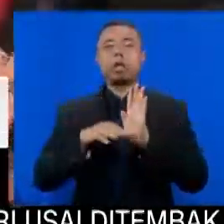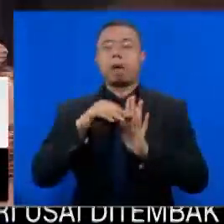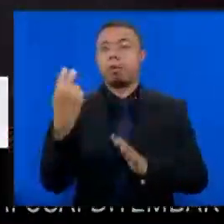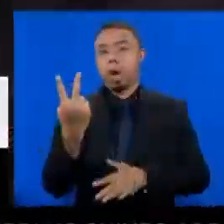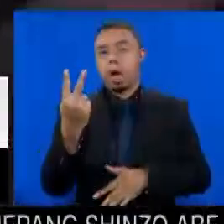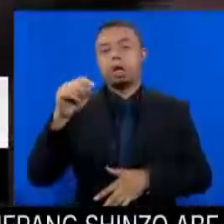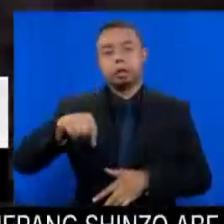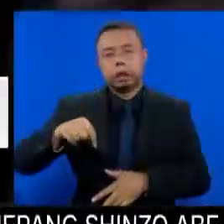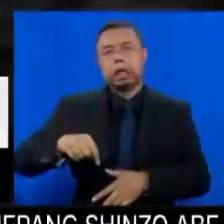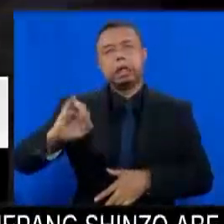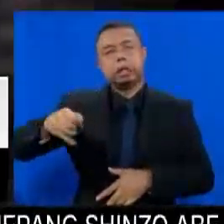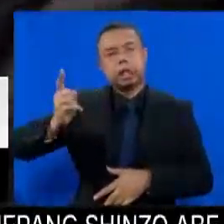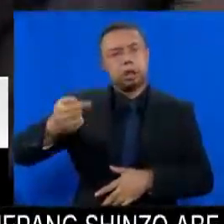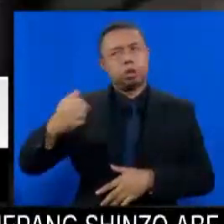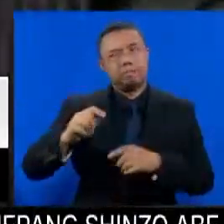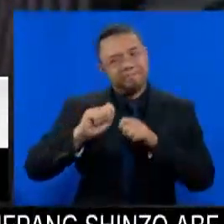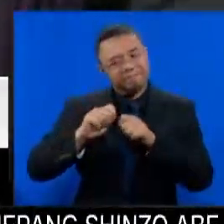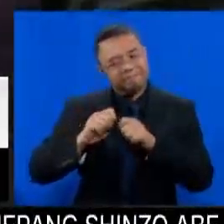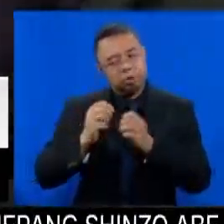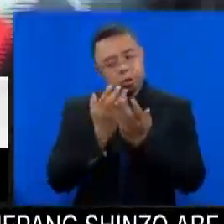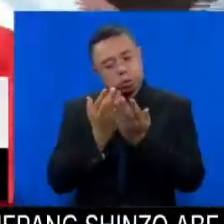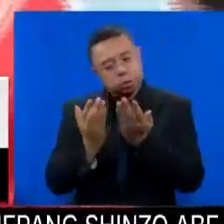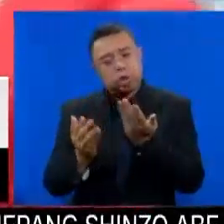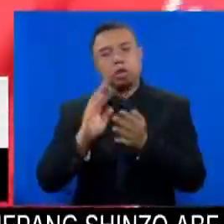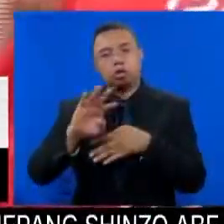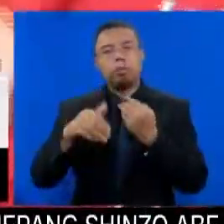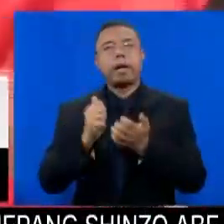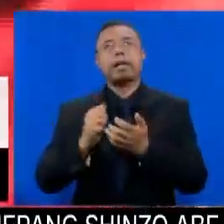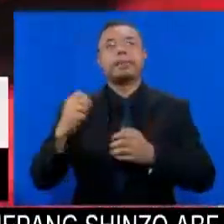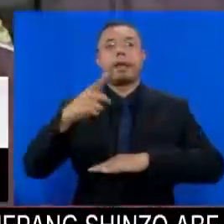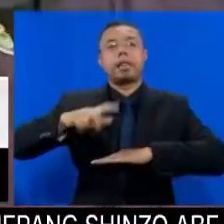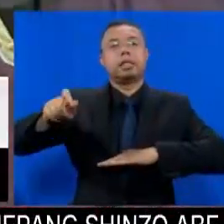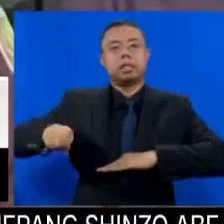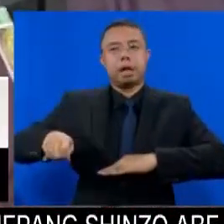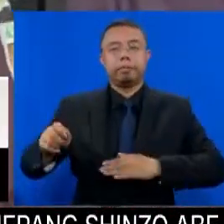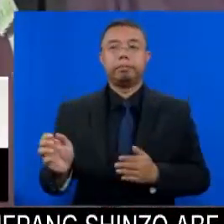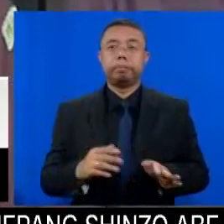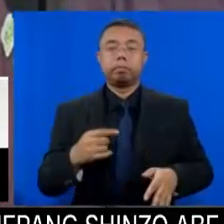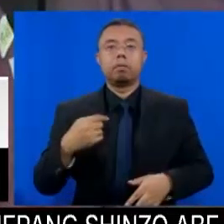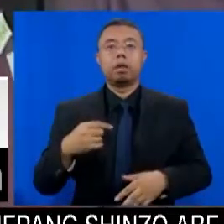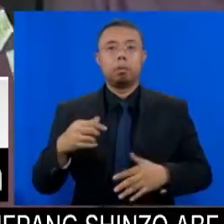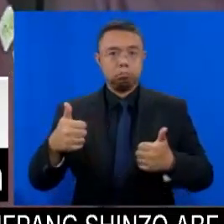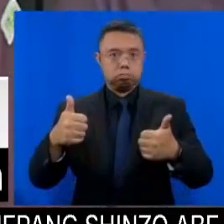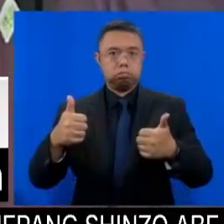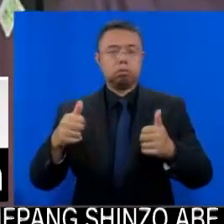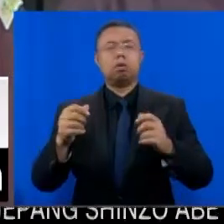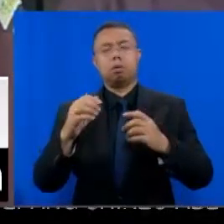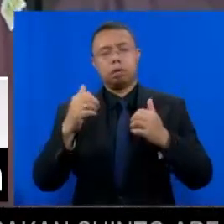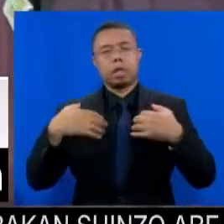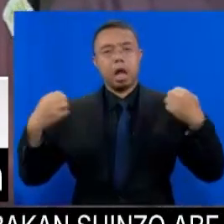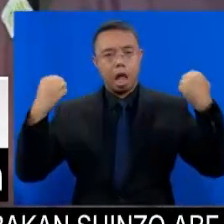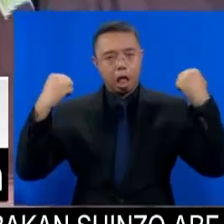ini jaksa penuntut umum sedang menyempurnakan berkas tuntutan agar perkara ini bisa segera disidangkan. Dia cakap, maksudnya dalam arti